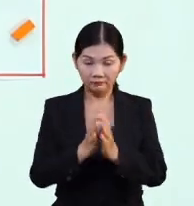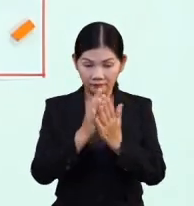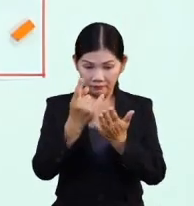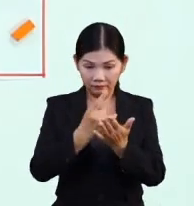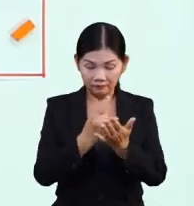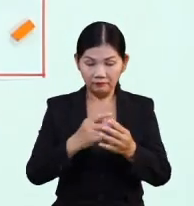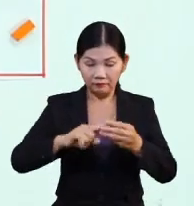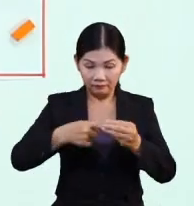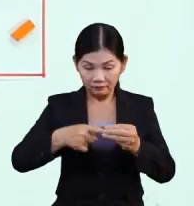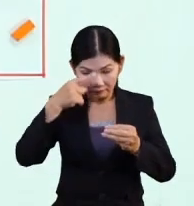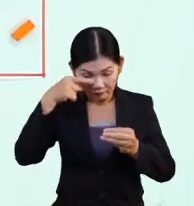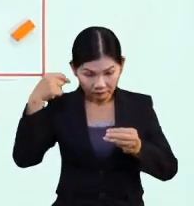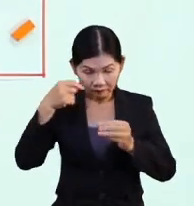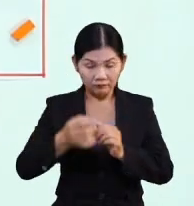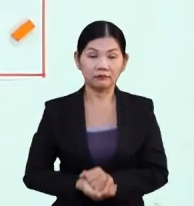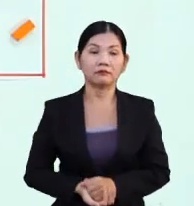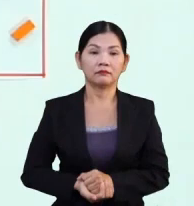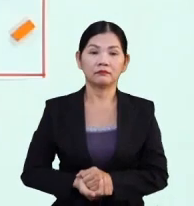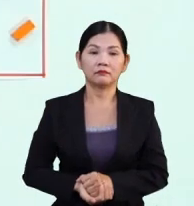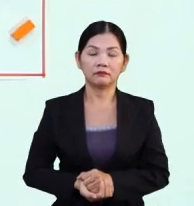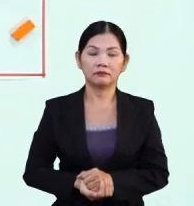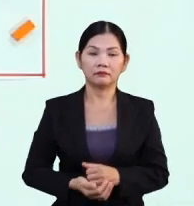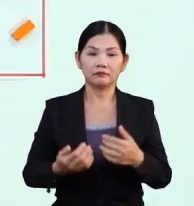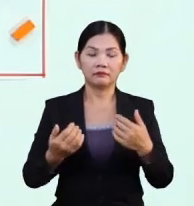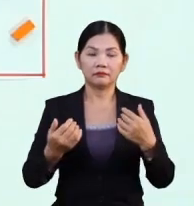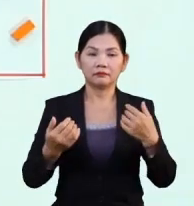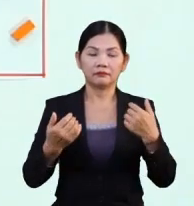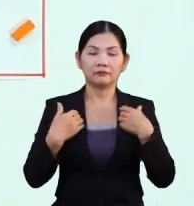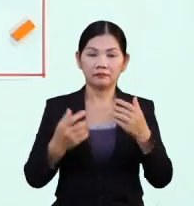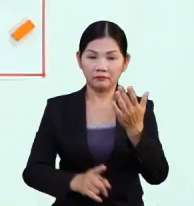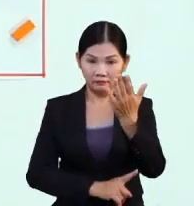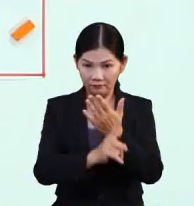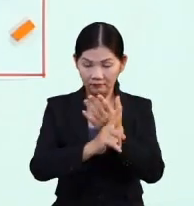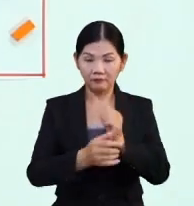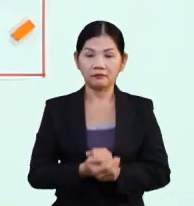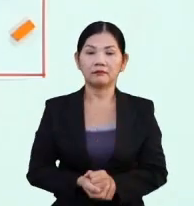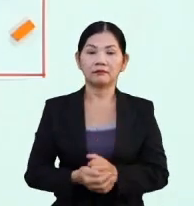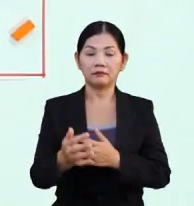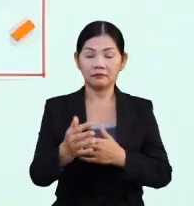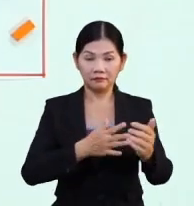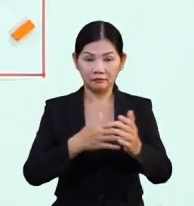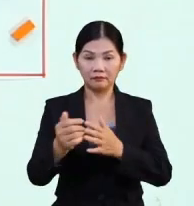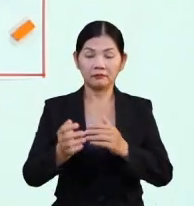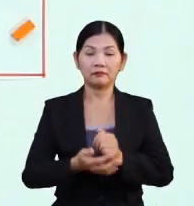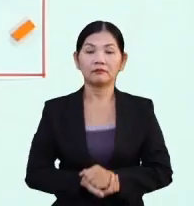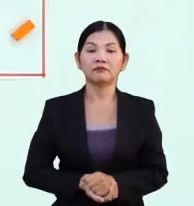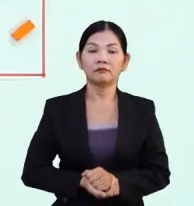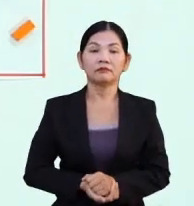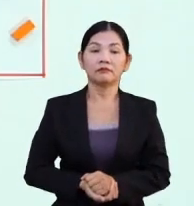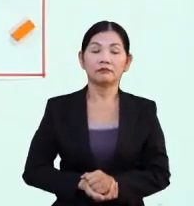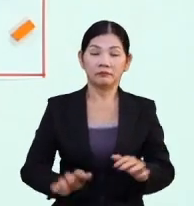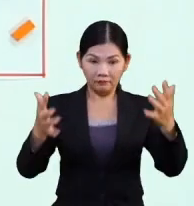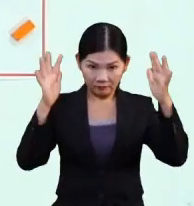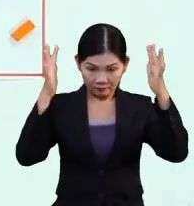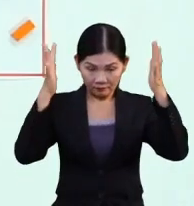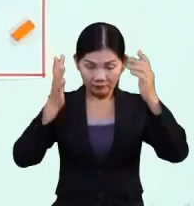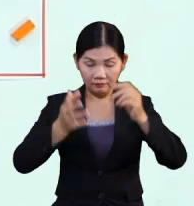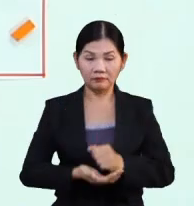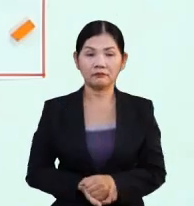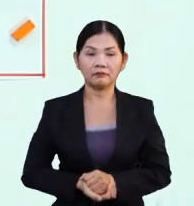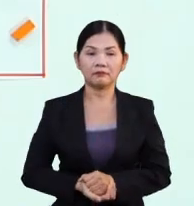ដៃពីច្រឡោពីពងមាន់ពីពងទាចាពីដើមឈើណាមួយក៏បានដែរចាល្អណាស់តែតែដល់អាចារ្យខ្លួនឯងមួយកូន